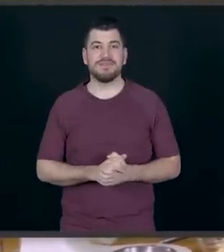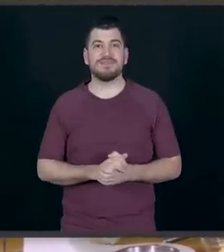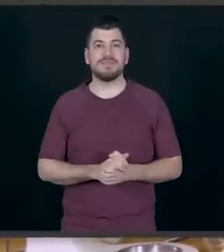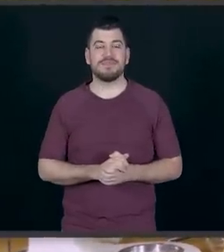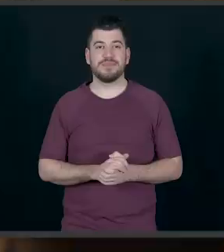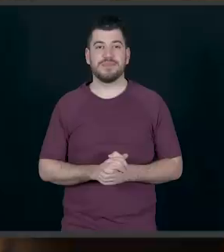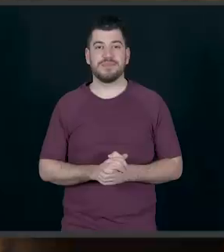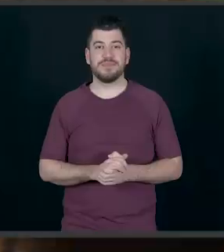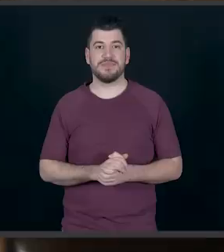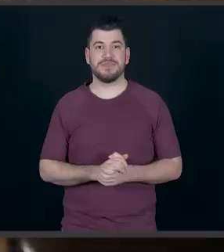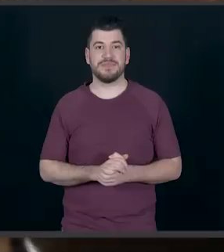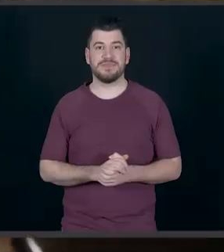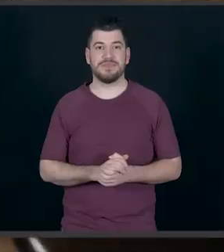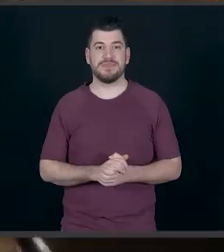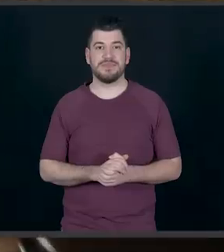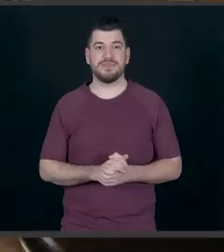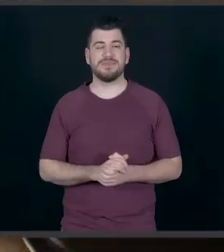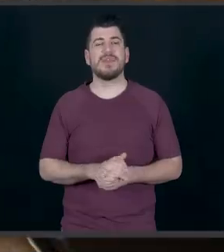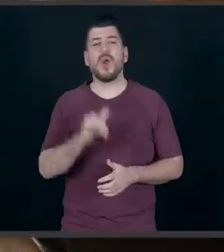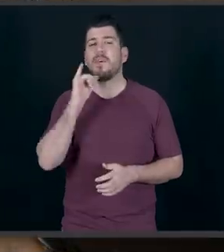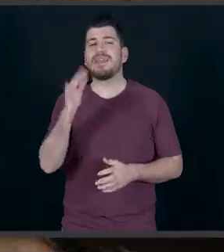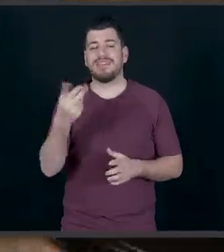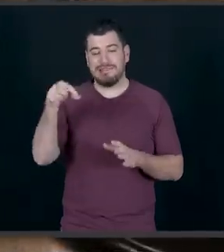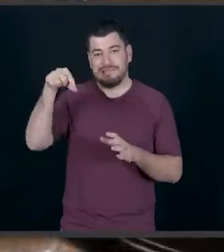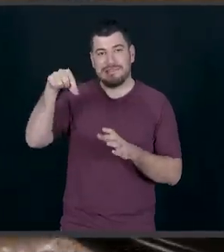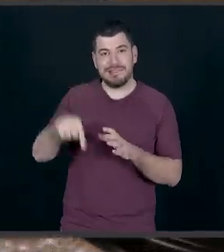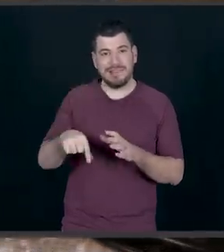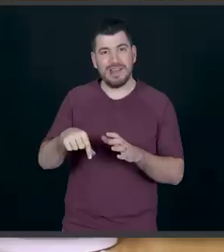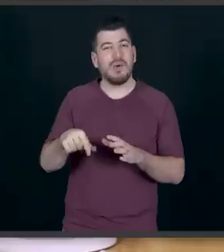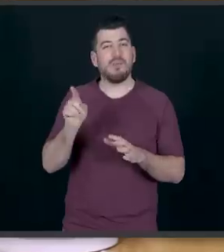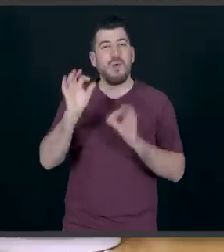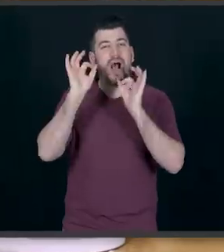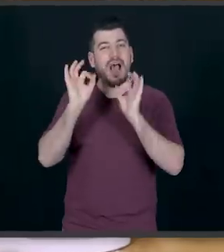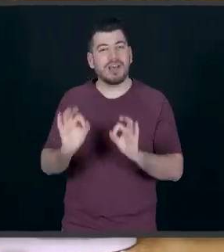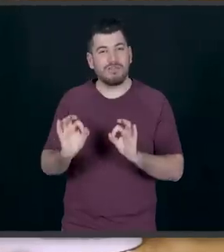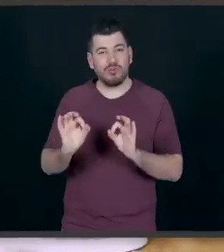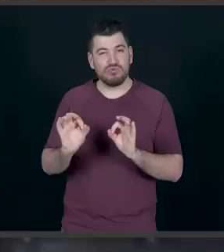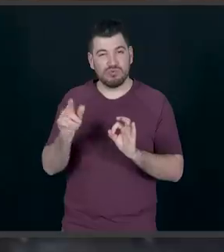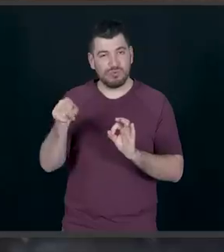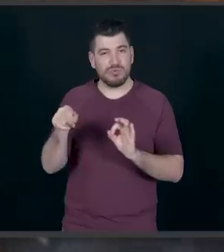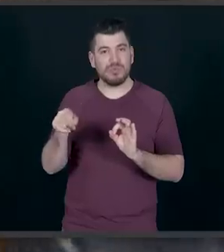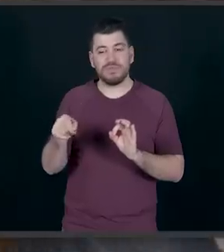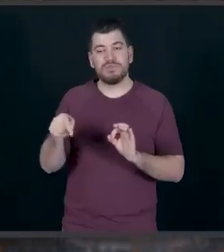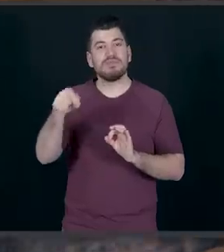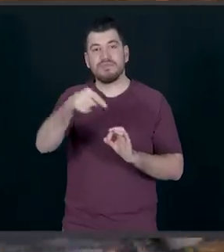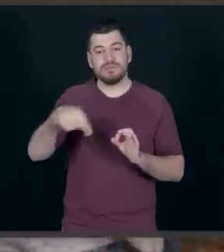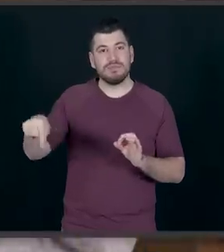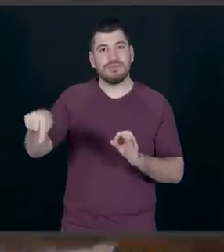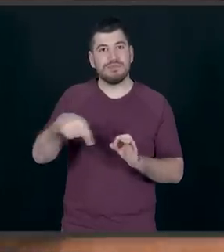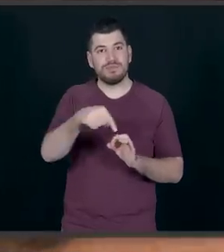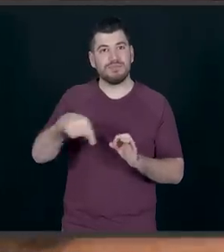πέρα. Εγώ πάντα το βάζω ακριβώς εκεί πέρα και το καλύπτω κιόλας. Ακριβώς